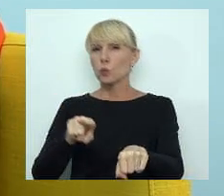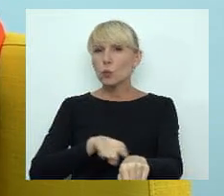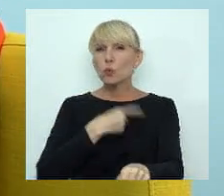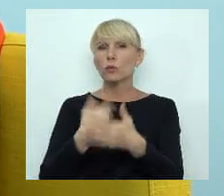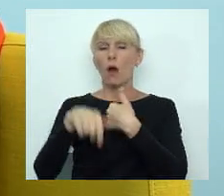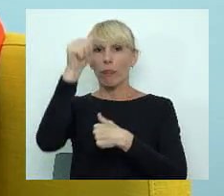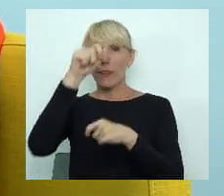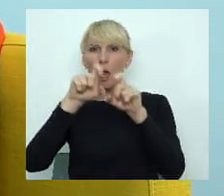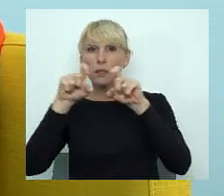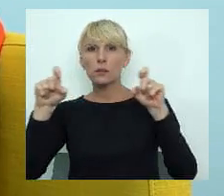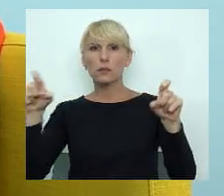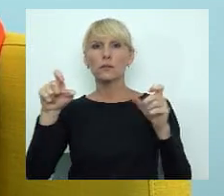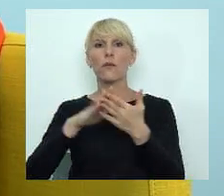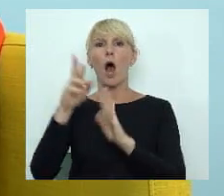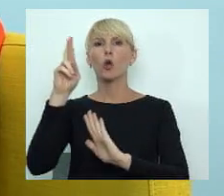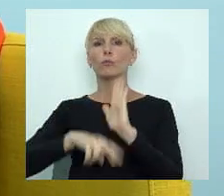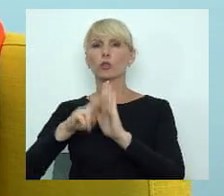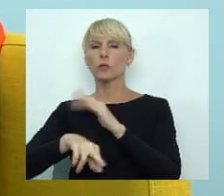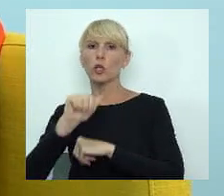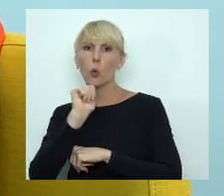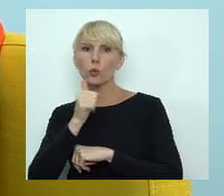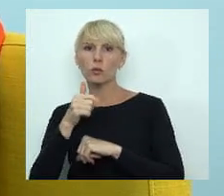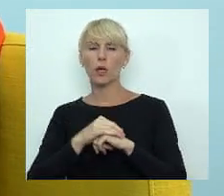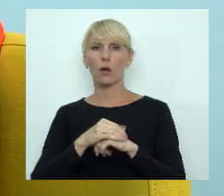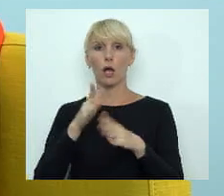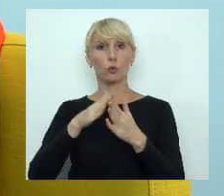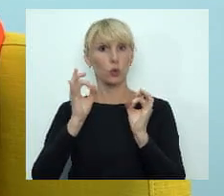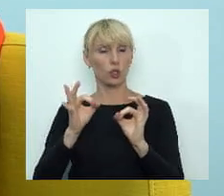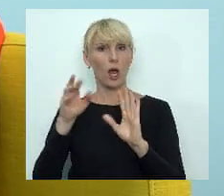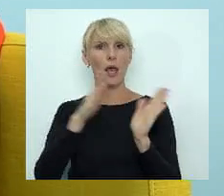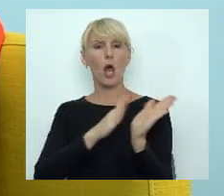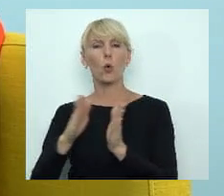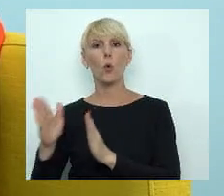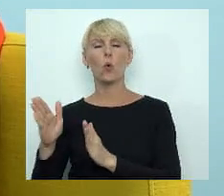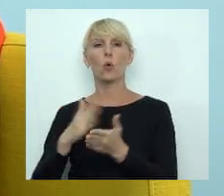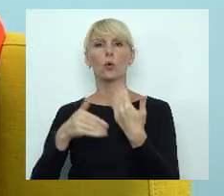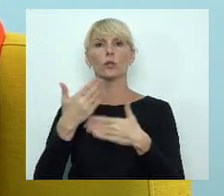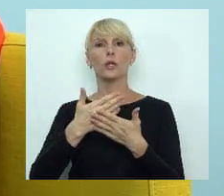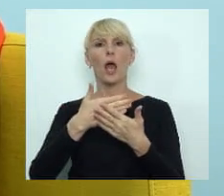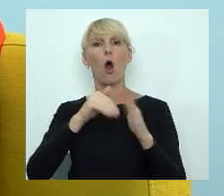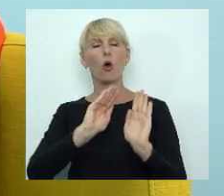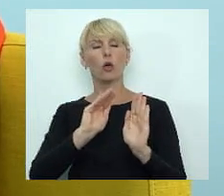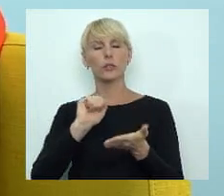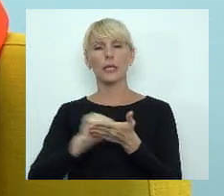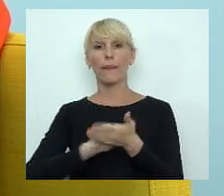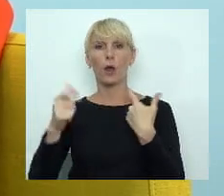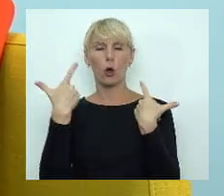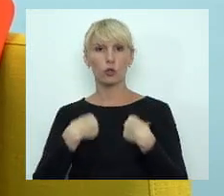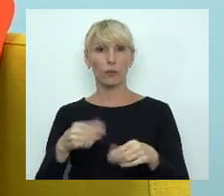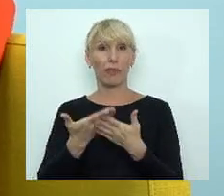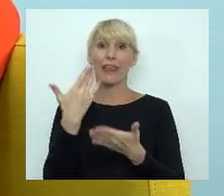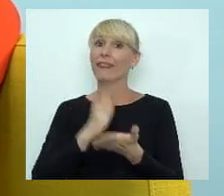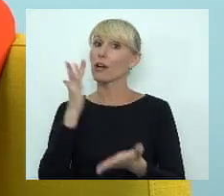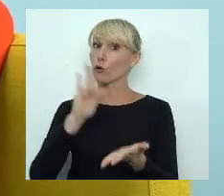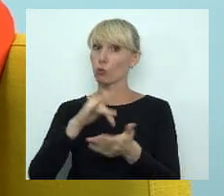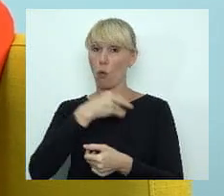nazwa rozporządzenia unijnego, które obecnie reguluje ochronę danych osobowych. Co ciekawe, nie tylko w Polsce, ale